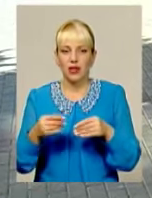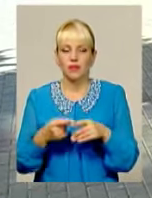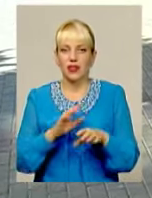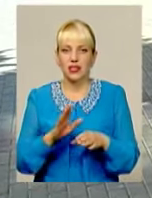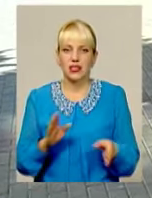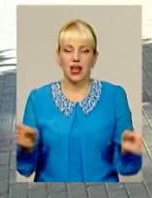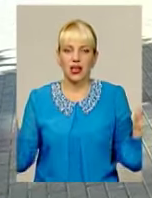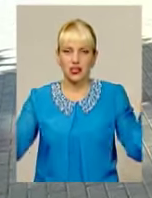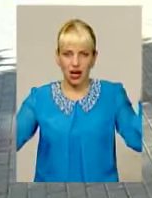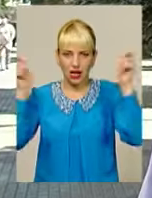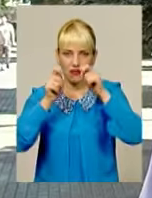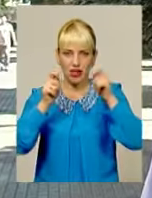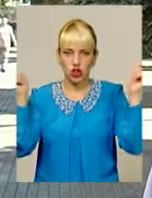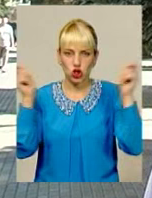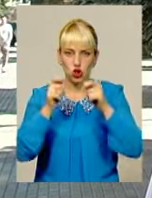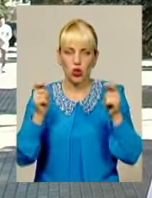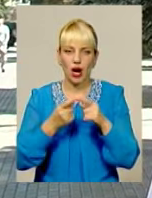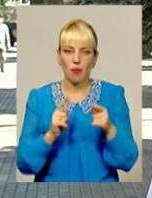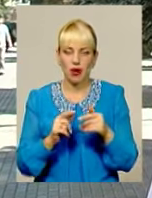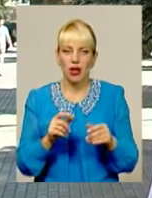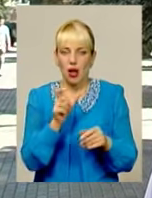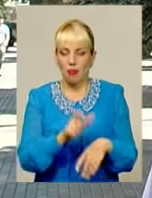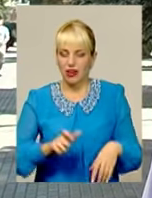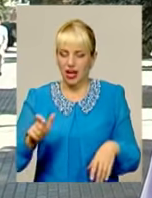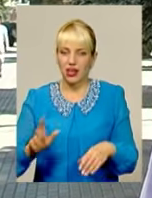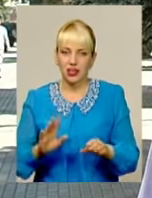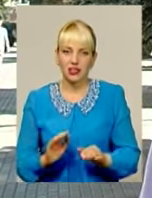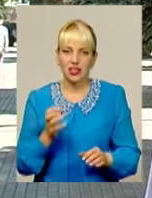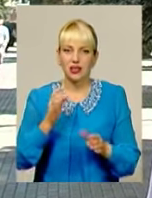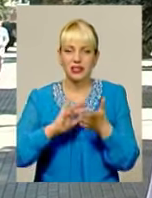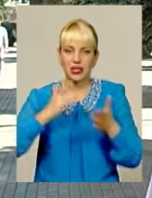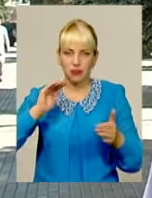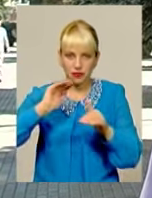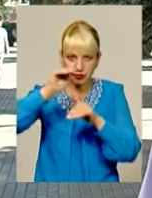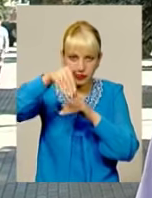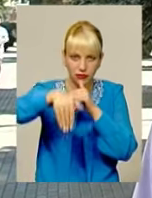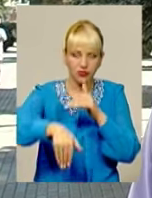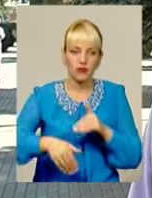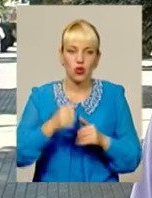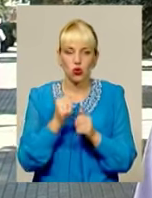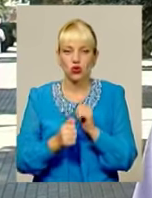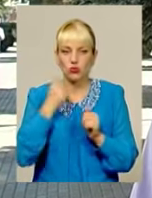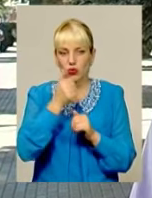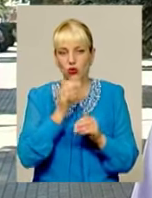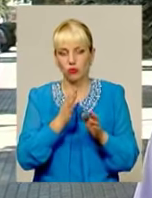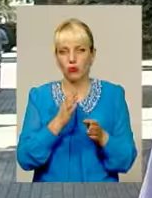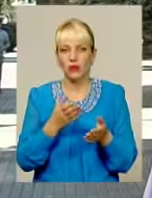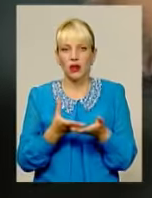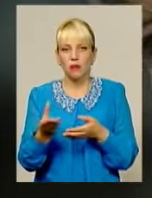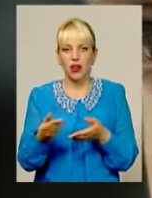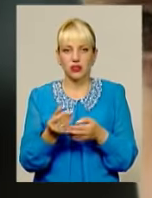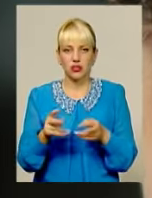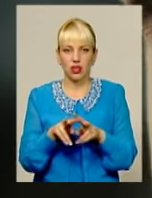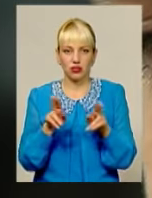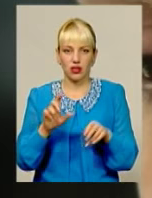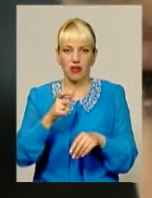шторими та розмістити позаду них теплові екрани. З кожним роком ми будемо в своїх платіжках лінятися до цін європейських.